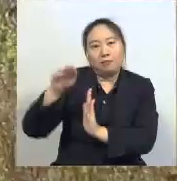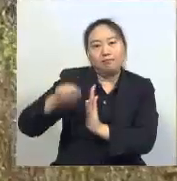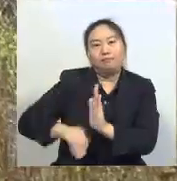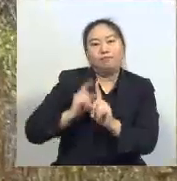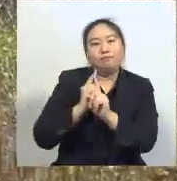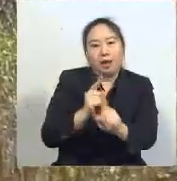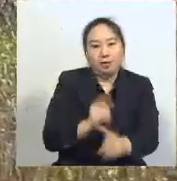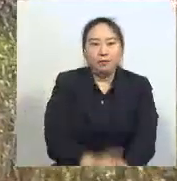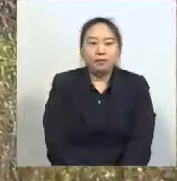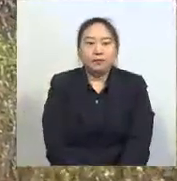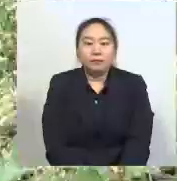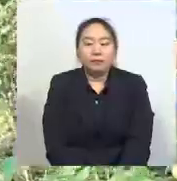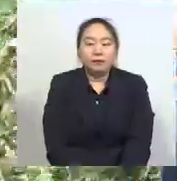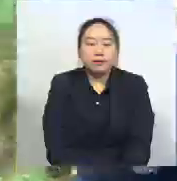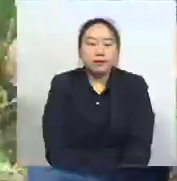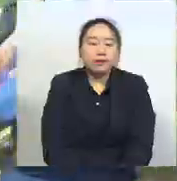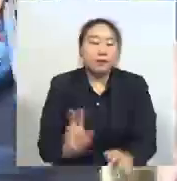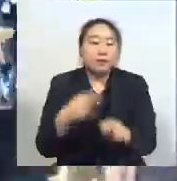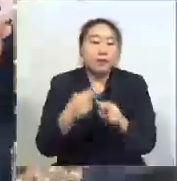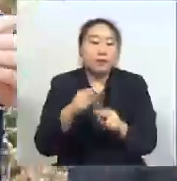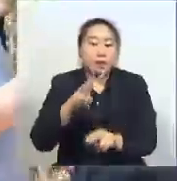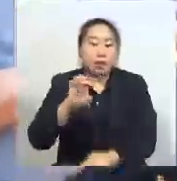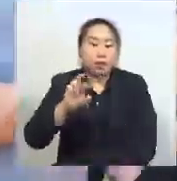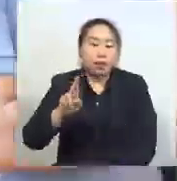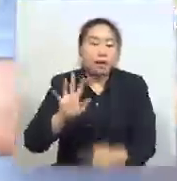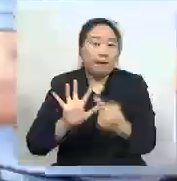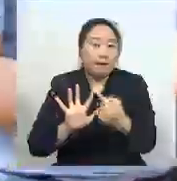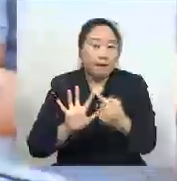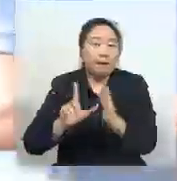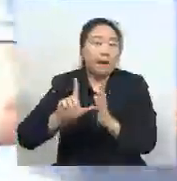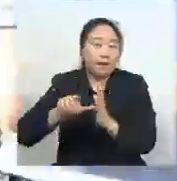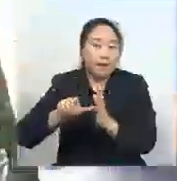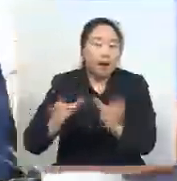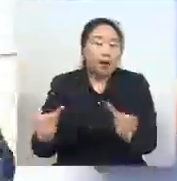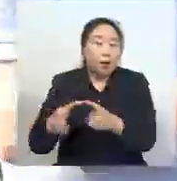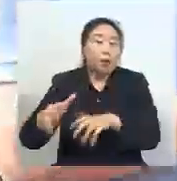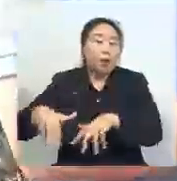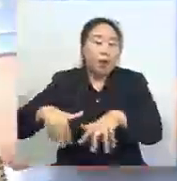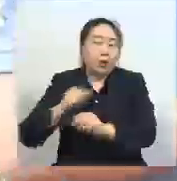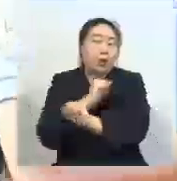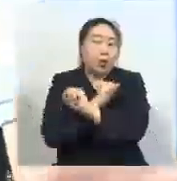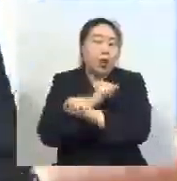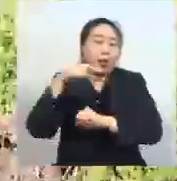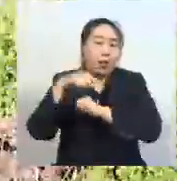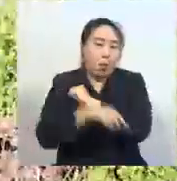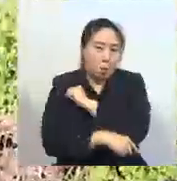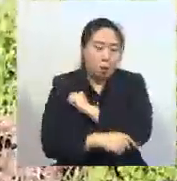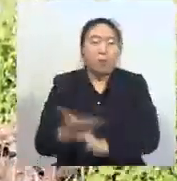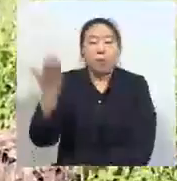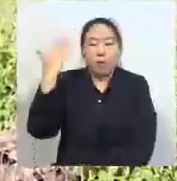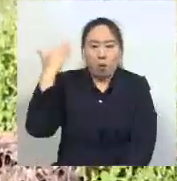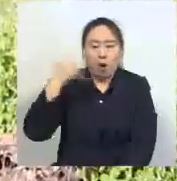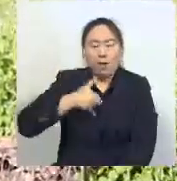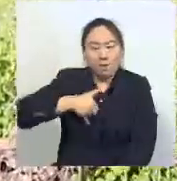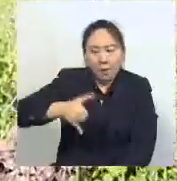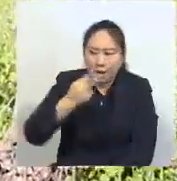ค่ะ ทางด้านนายวีระสมความคิดเลขาธิการเครือข่ายประชาชนต้านคอร์รัปชันเมื่อวานนี้เดินทาง